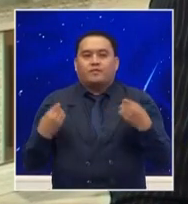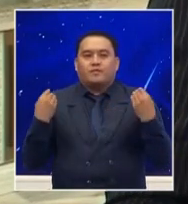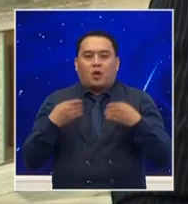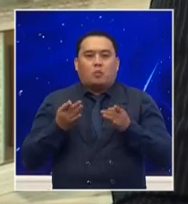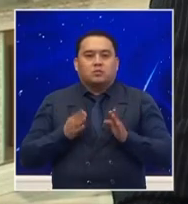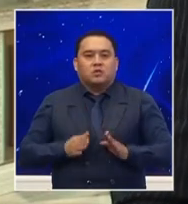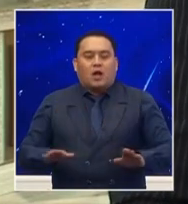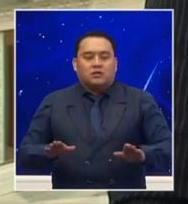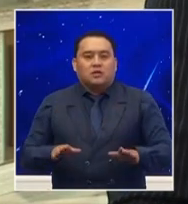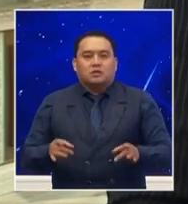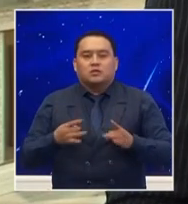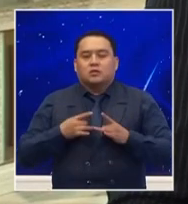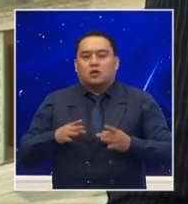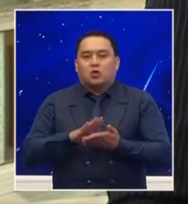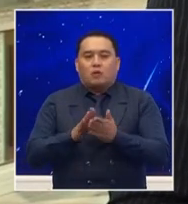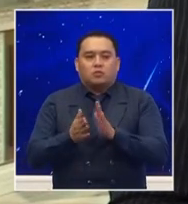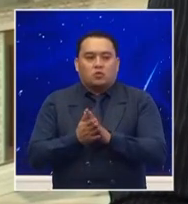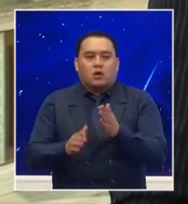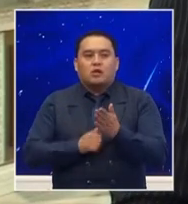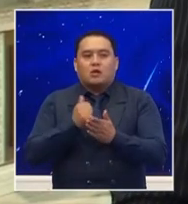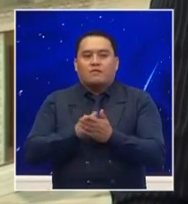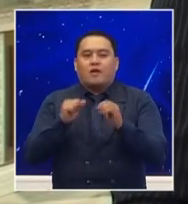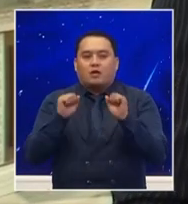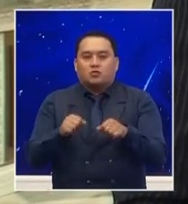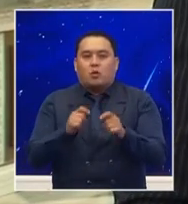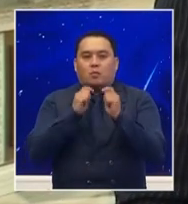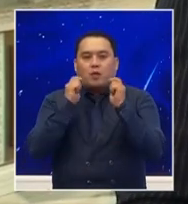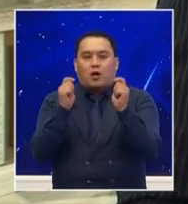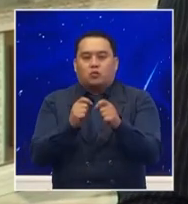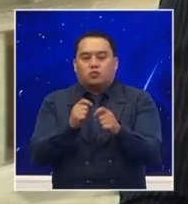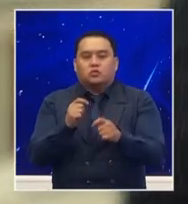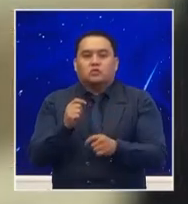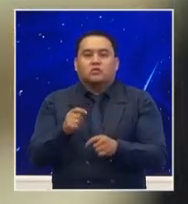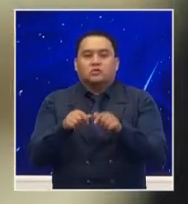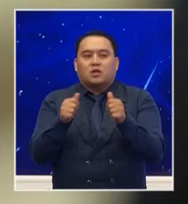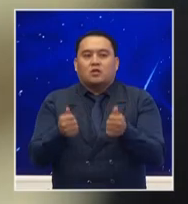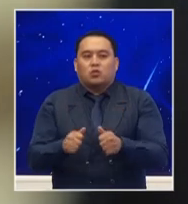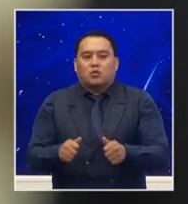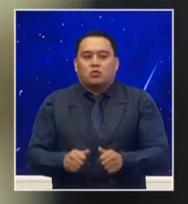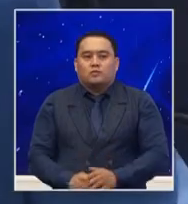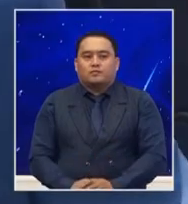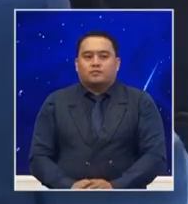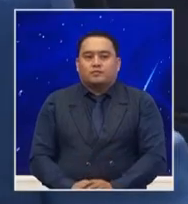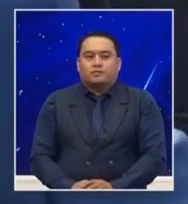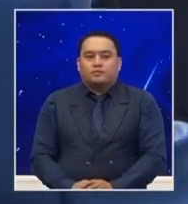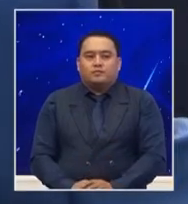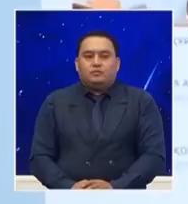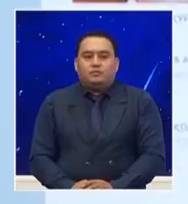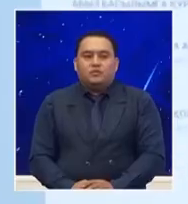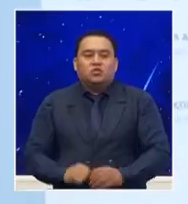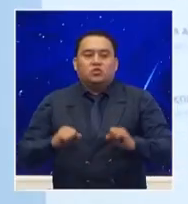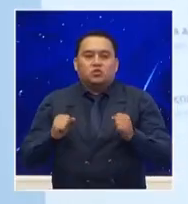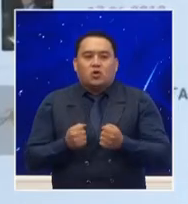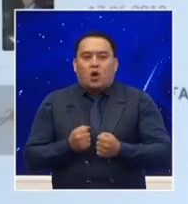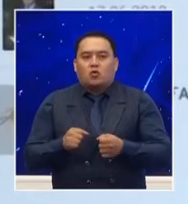платья, торжественная обстановка, а главное – возможность получить заветную статуэтку. В жару, в холод и